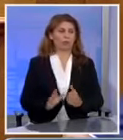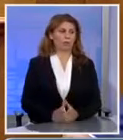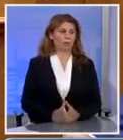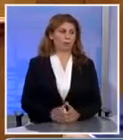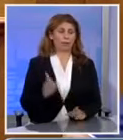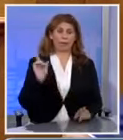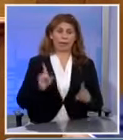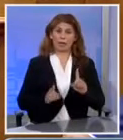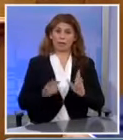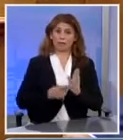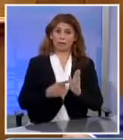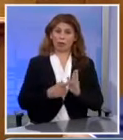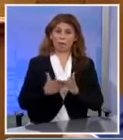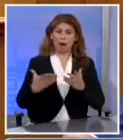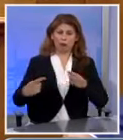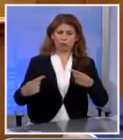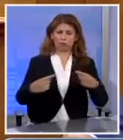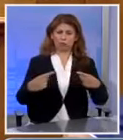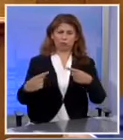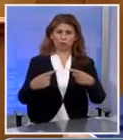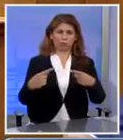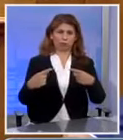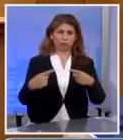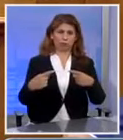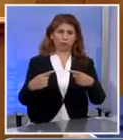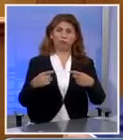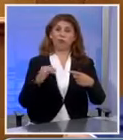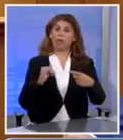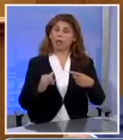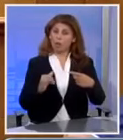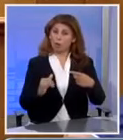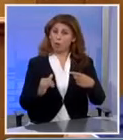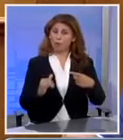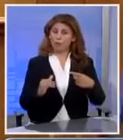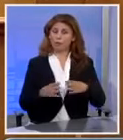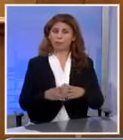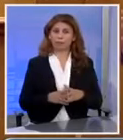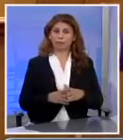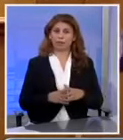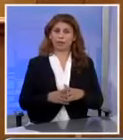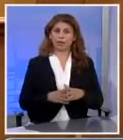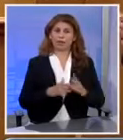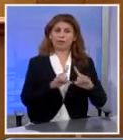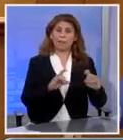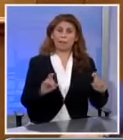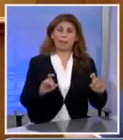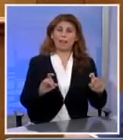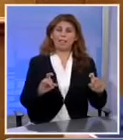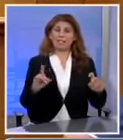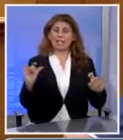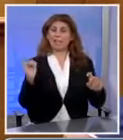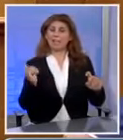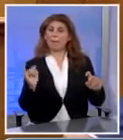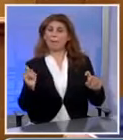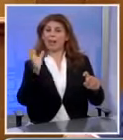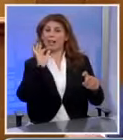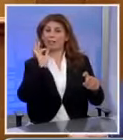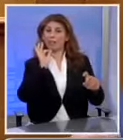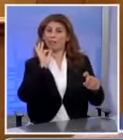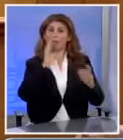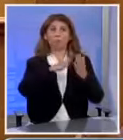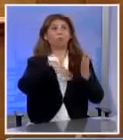Κάποιες φορές πολύ μεγάλης πόλωσης, ακόμα και τα πράσινα και τα γαλάζια καφενεία, με δύο